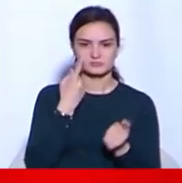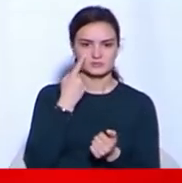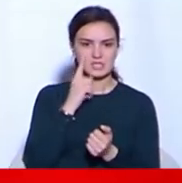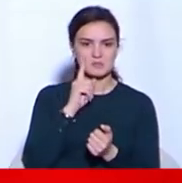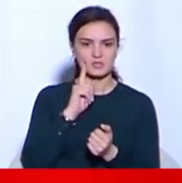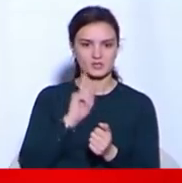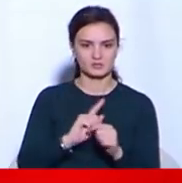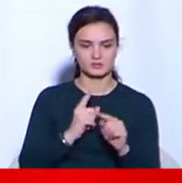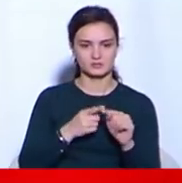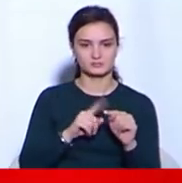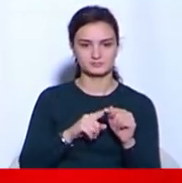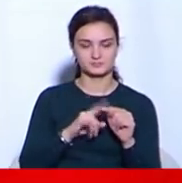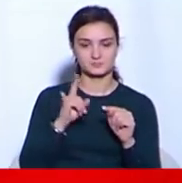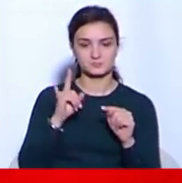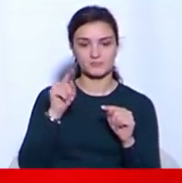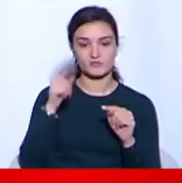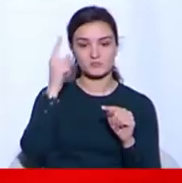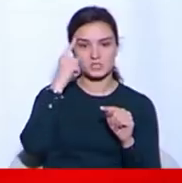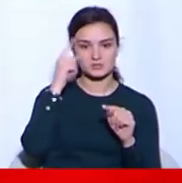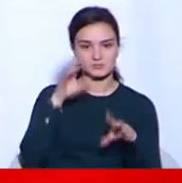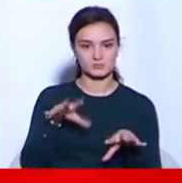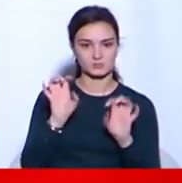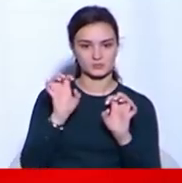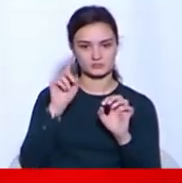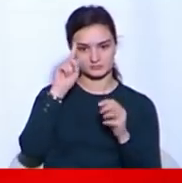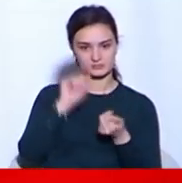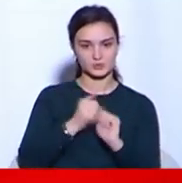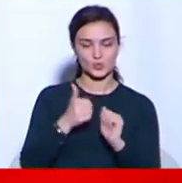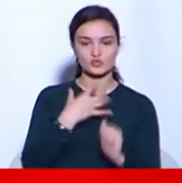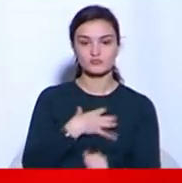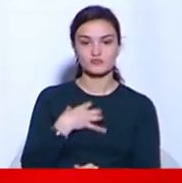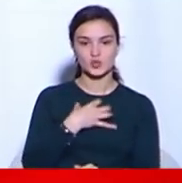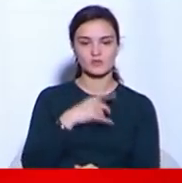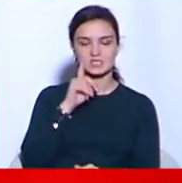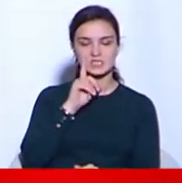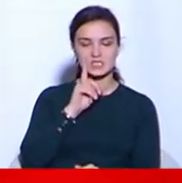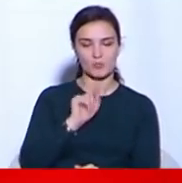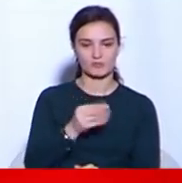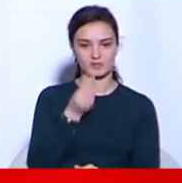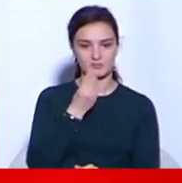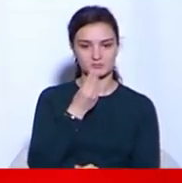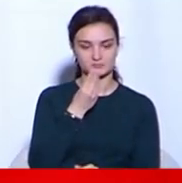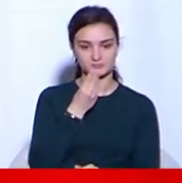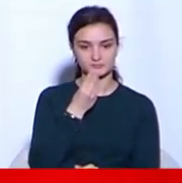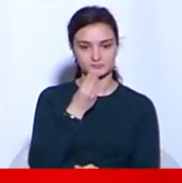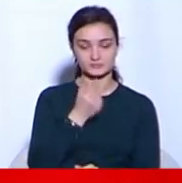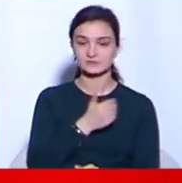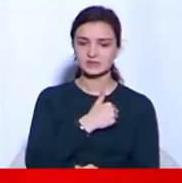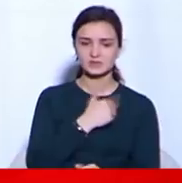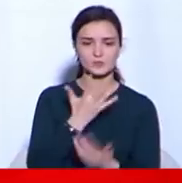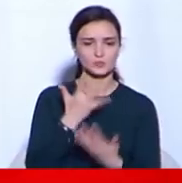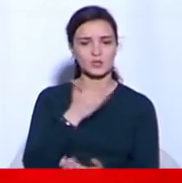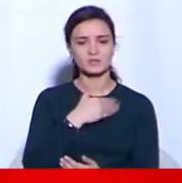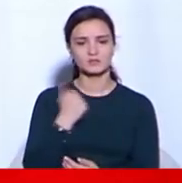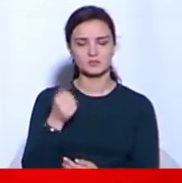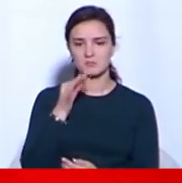გემრიელია, ეს აღიბეჭდება ბავშვის მეხსიერებაში, როგორც ძალიან მნიშვნელოვანი სიამოვნების წყარო. და გვინდა თუ არ